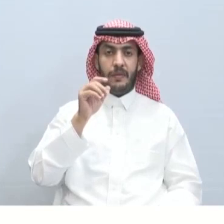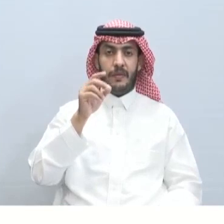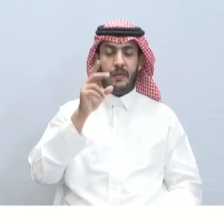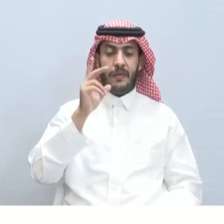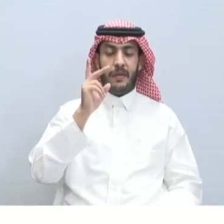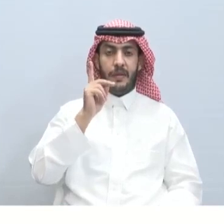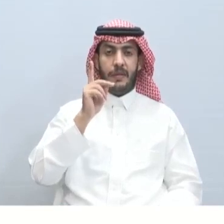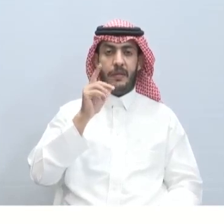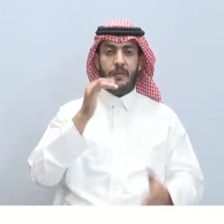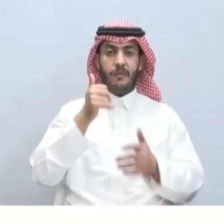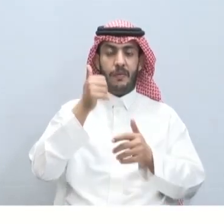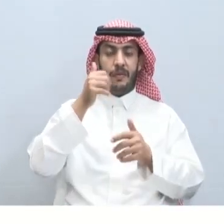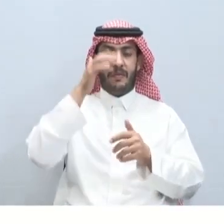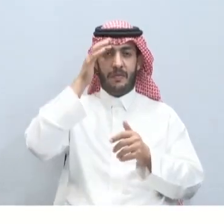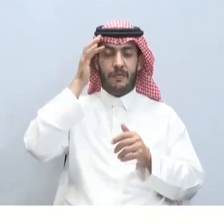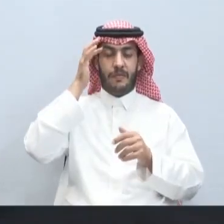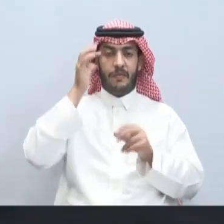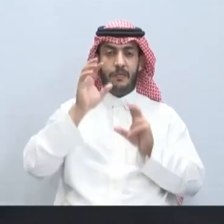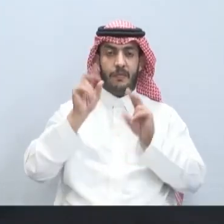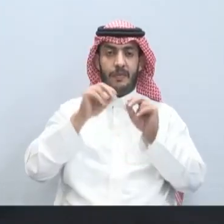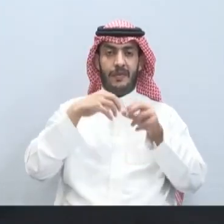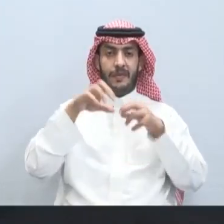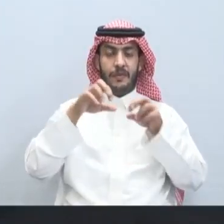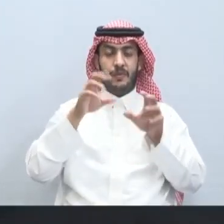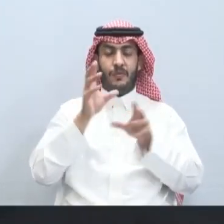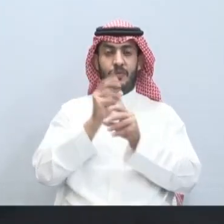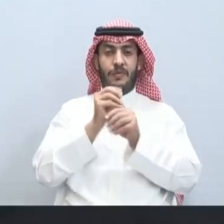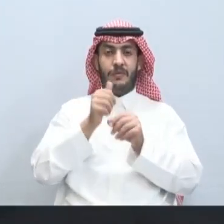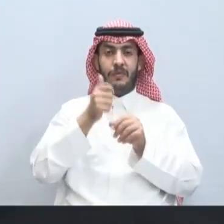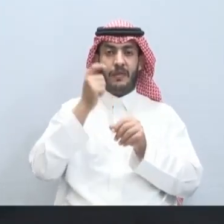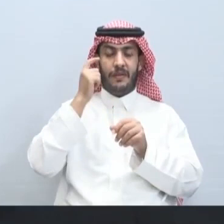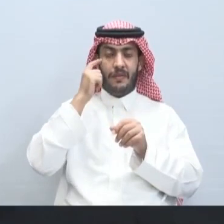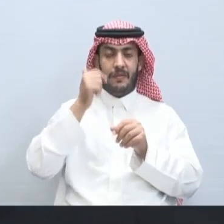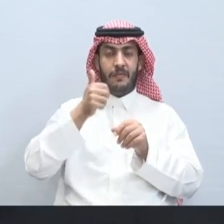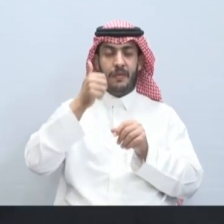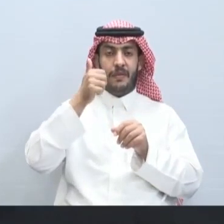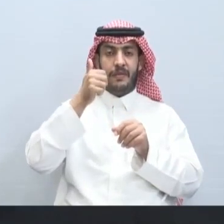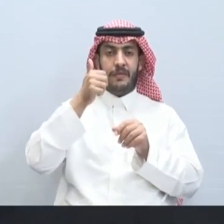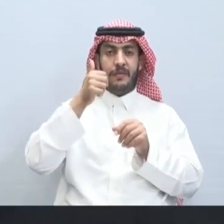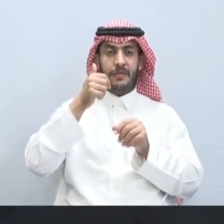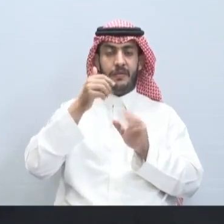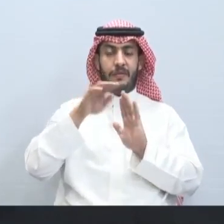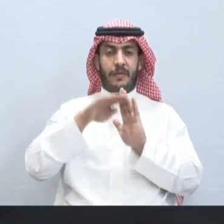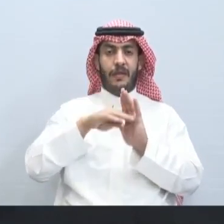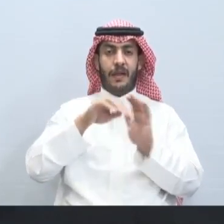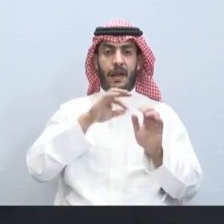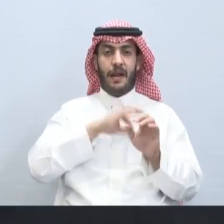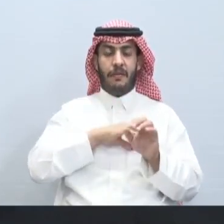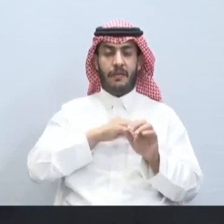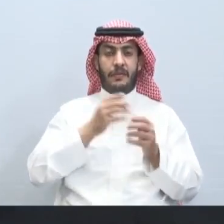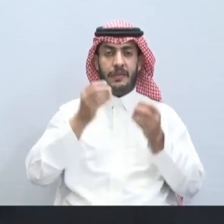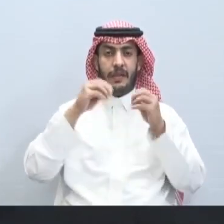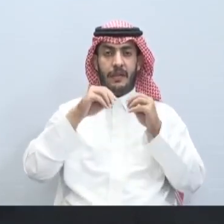ان توجد افضل الفرص كما ذكرنا حينما قسمنا السوق عرفنا ما هي الفرص التي يكون فيها الارباح او ارادات